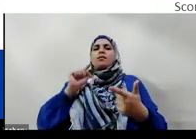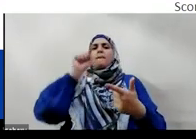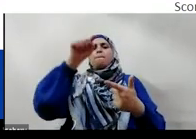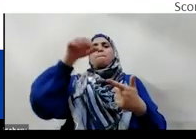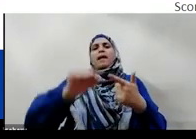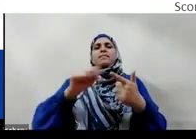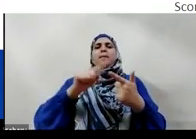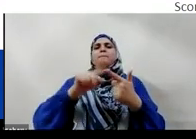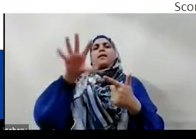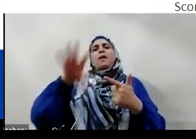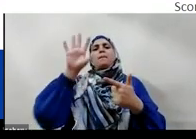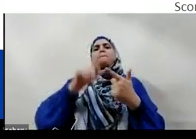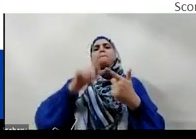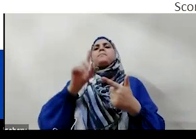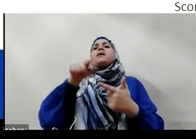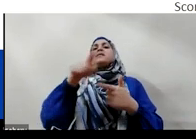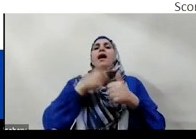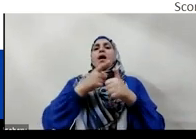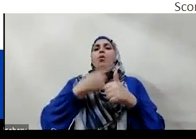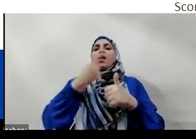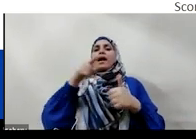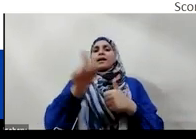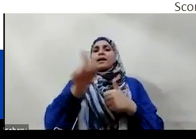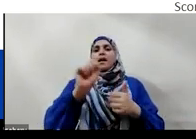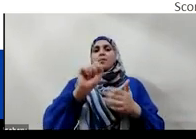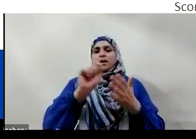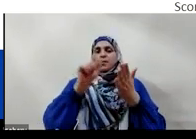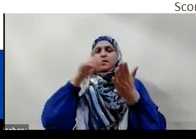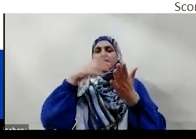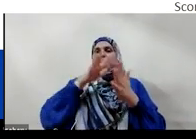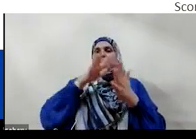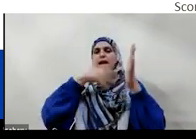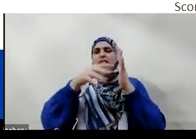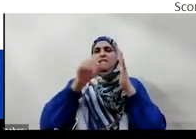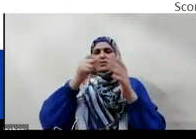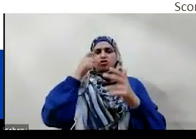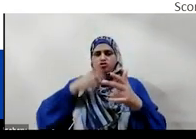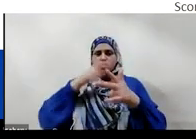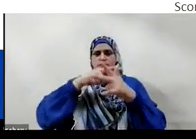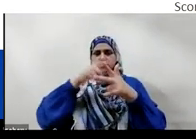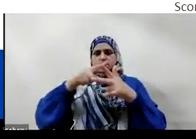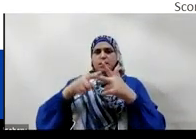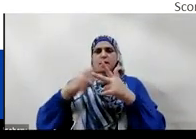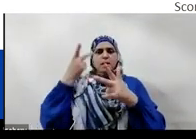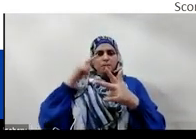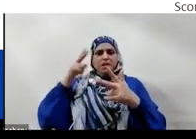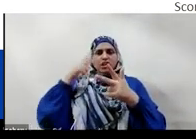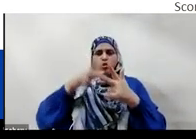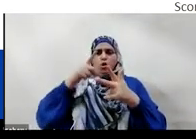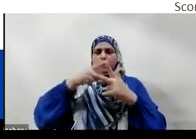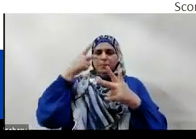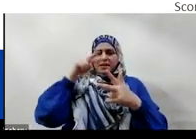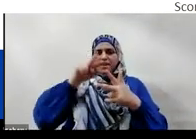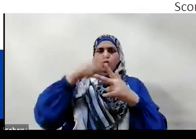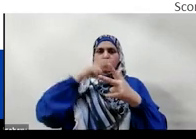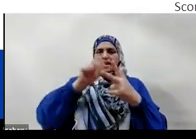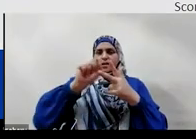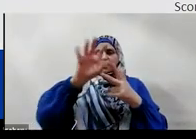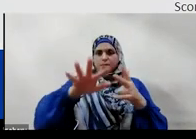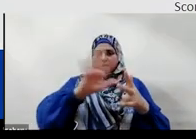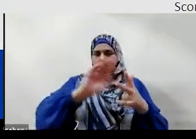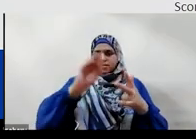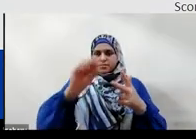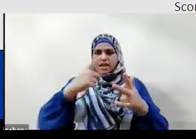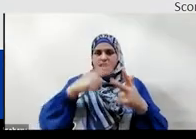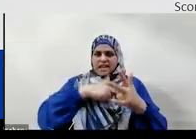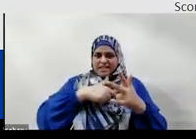الريكومنديشن لتر. اول طريقه ان حضراتكم بتسجلوا البيانات بتاعه الريكومندرز بتوع حضراتكم من خلال الاونلاين ابلكيشن، فبتدوسوا اد